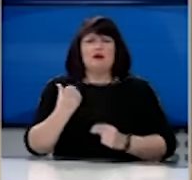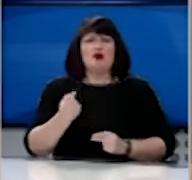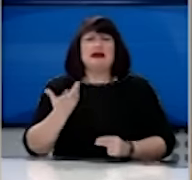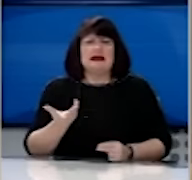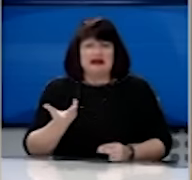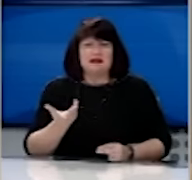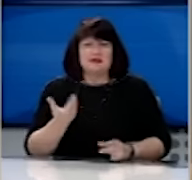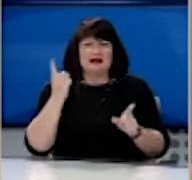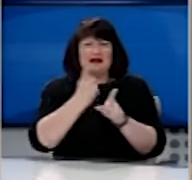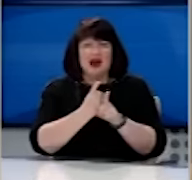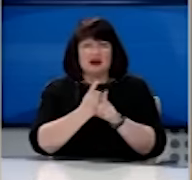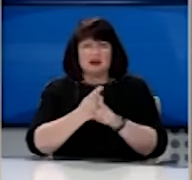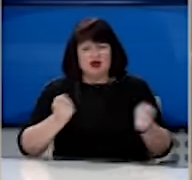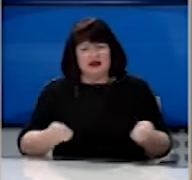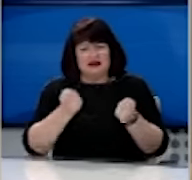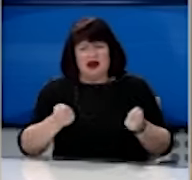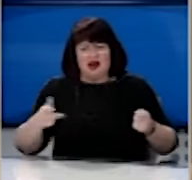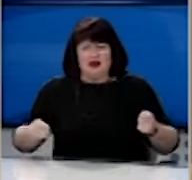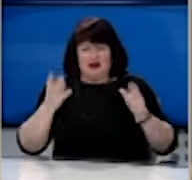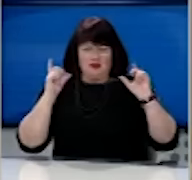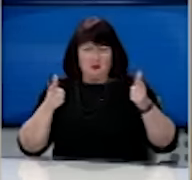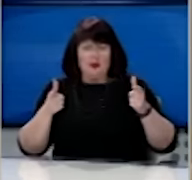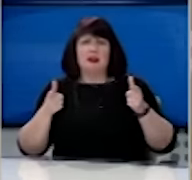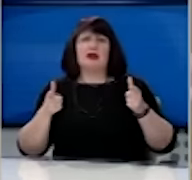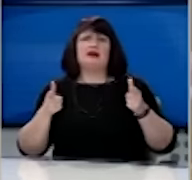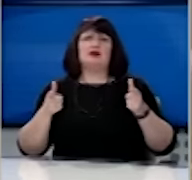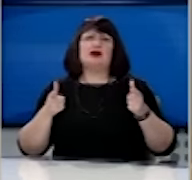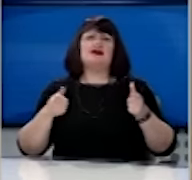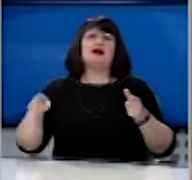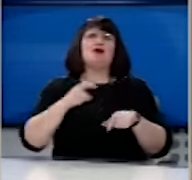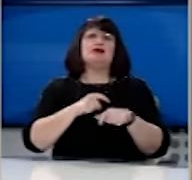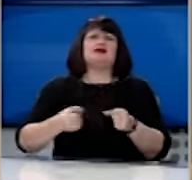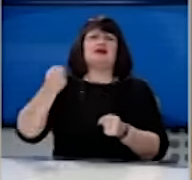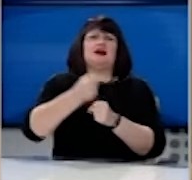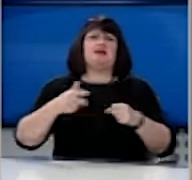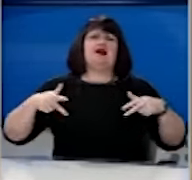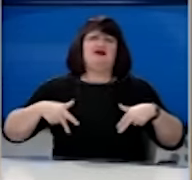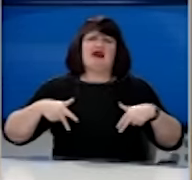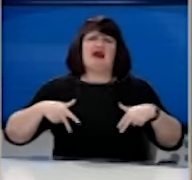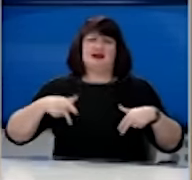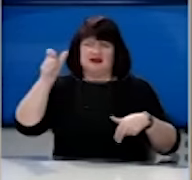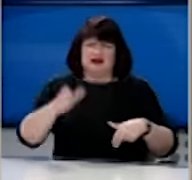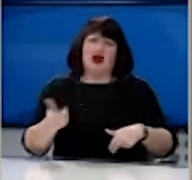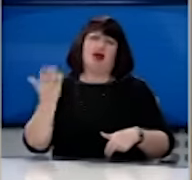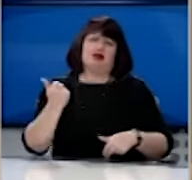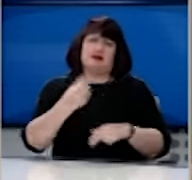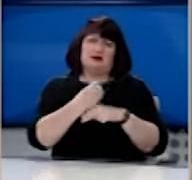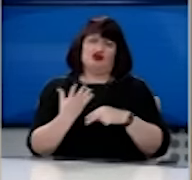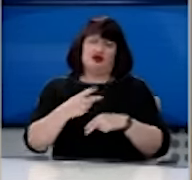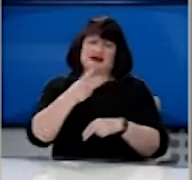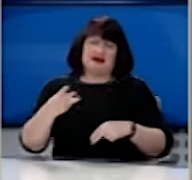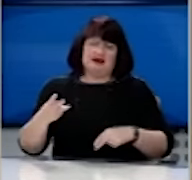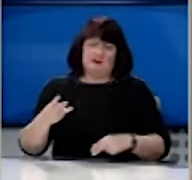είναι κυρίως ότι τα υλοποιεί η Νέα Δημοκρατία που κάθεται τώρα στις κυβερνητικές καρέκλες και όχι εσείς. Τον